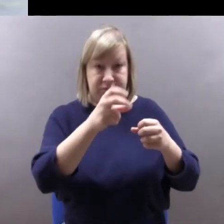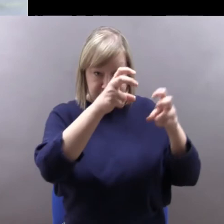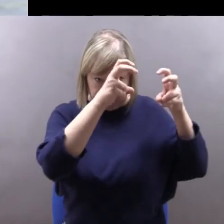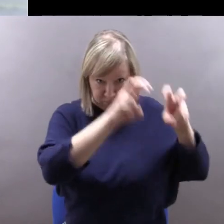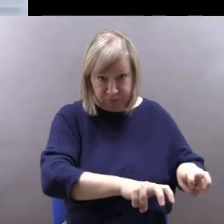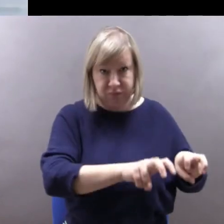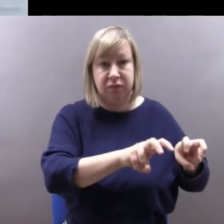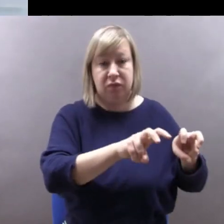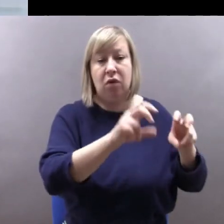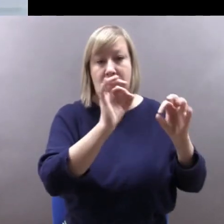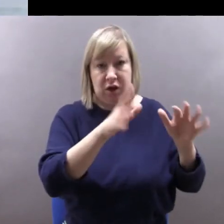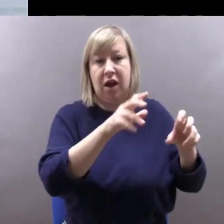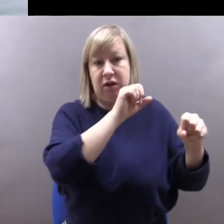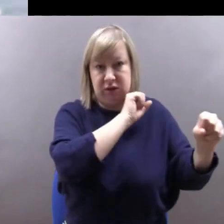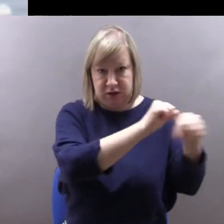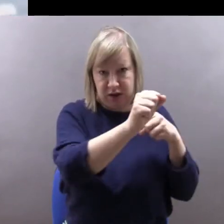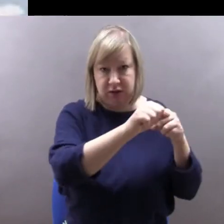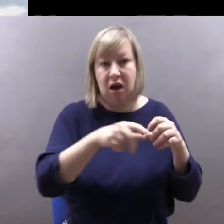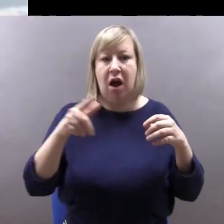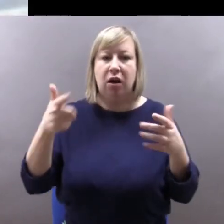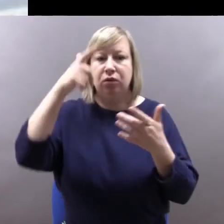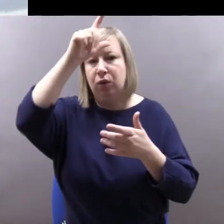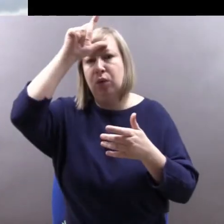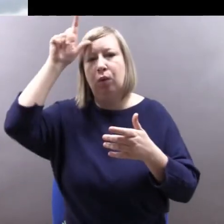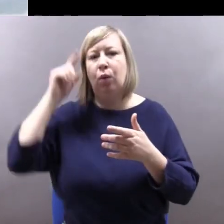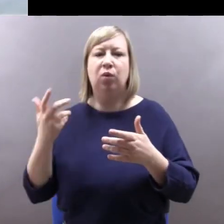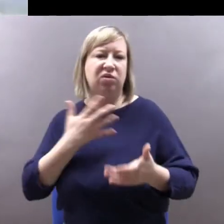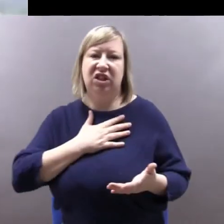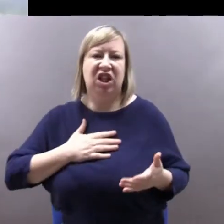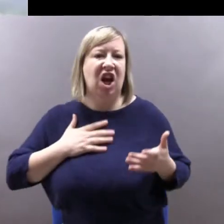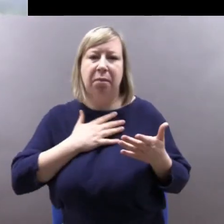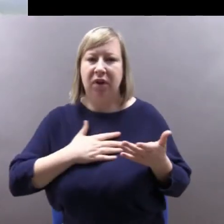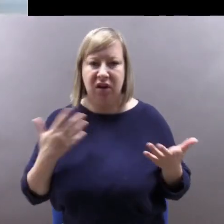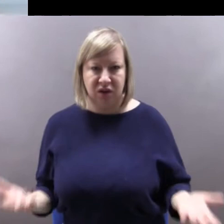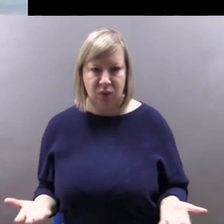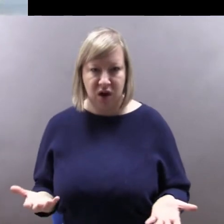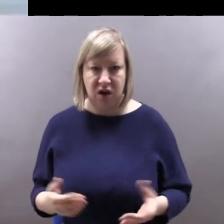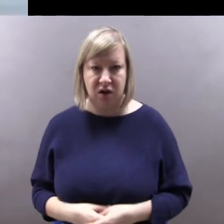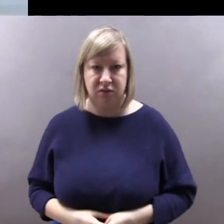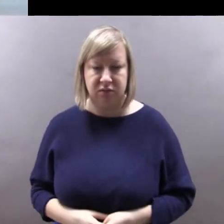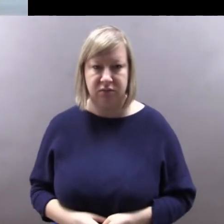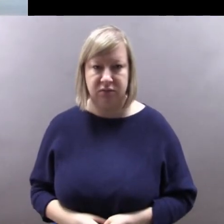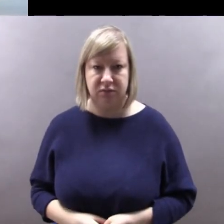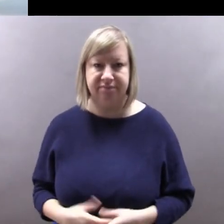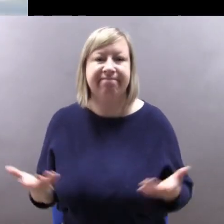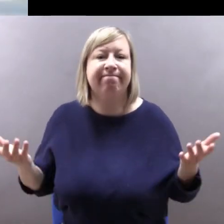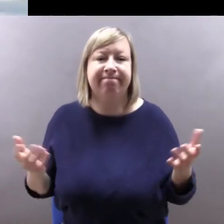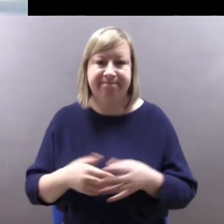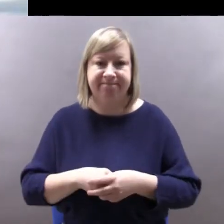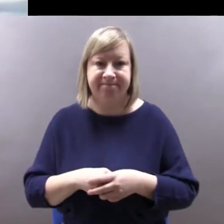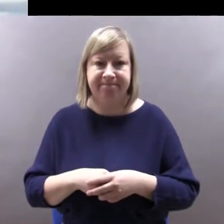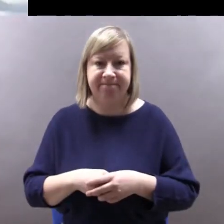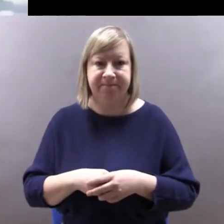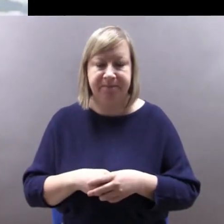że dotrzemy do pani w okienku gdzieś tam, kiedy ona będzie niemiła, no na przykład. Tak, ja wiem, że to trochę